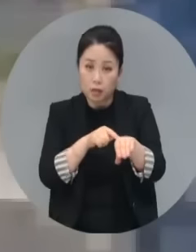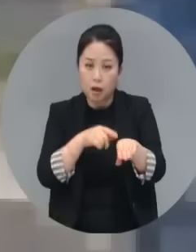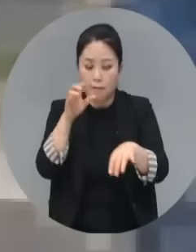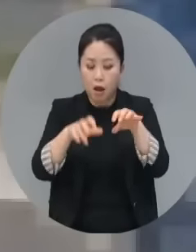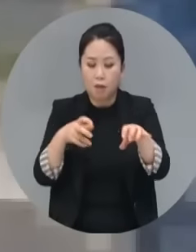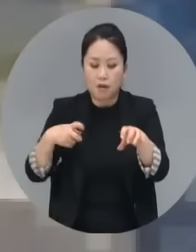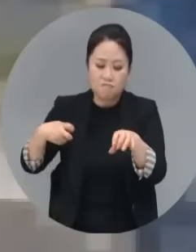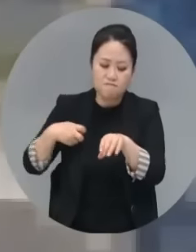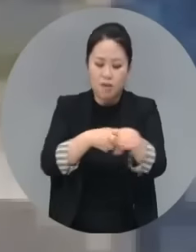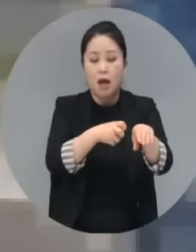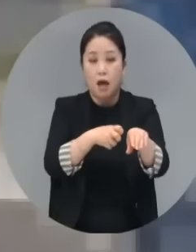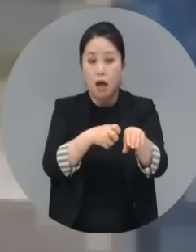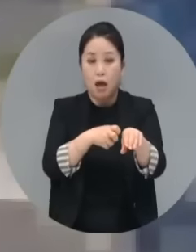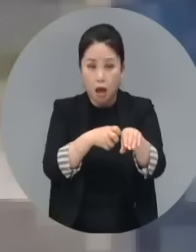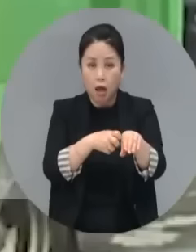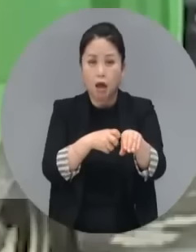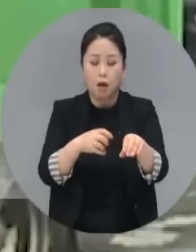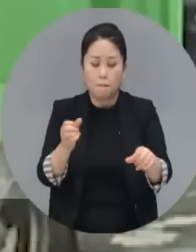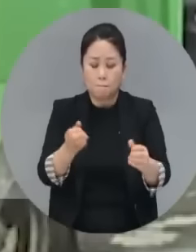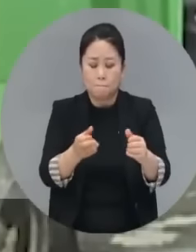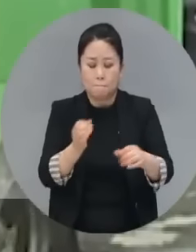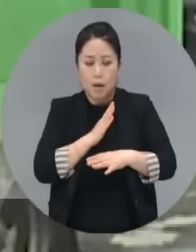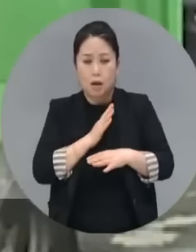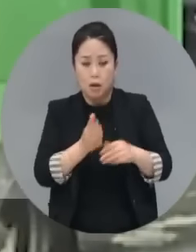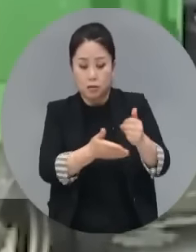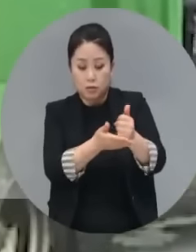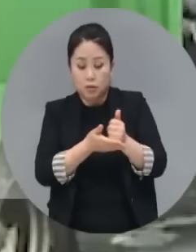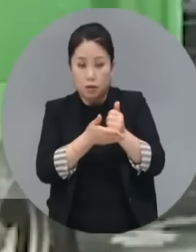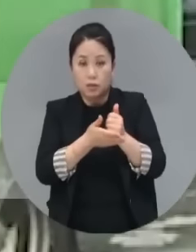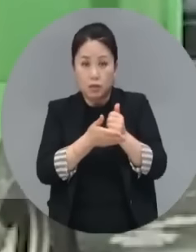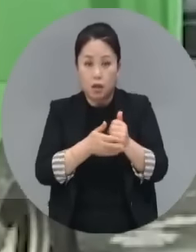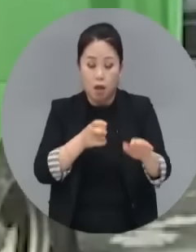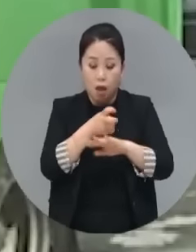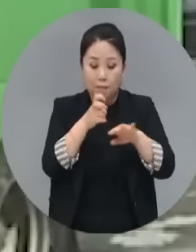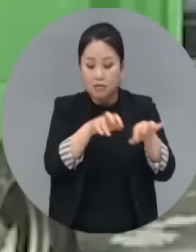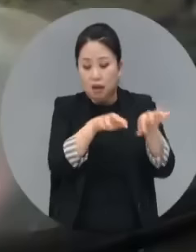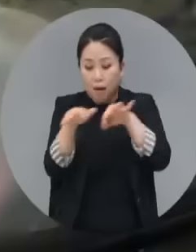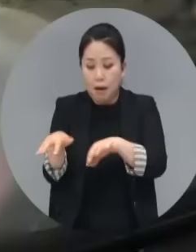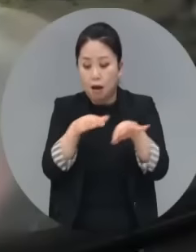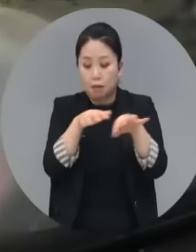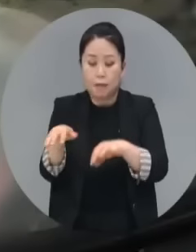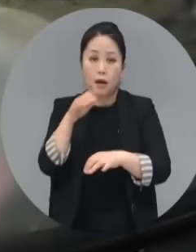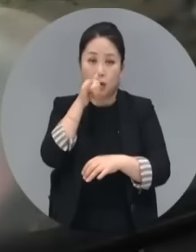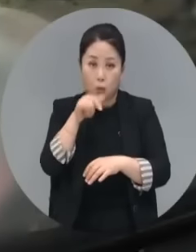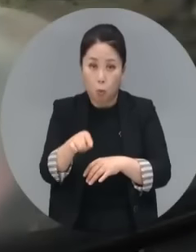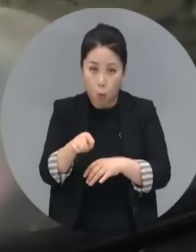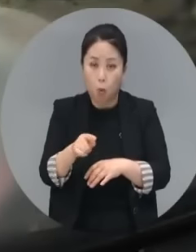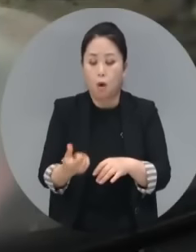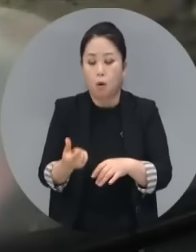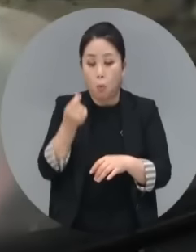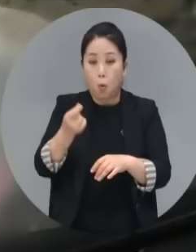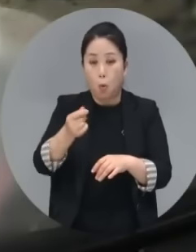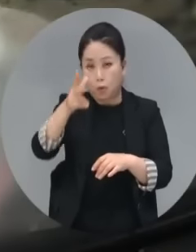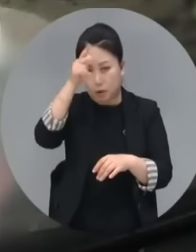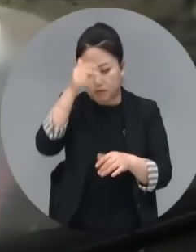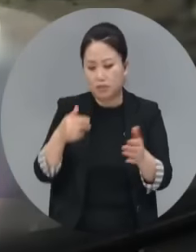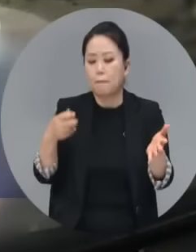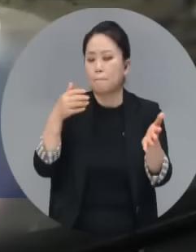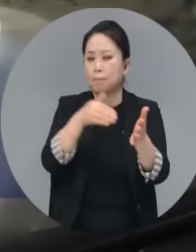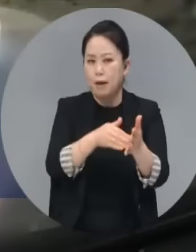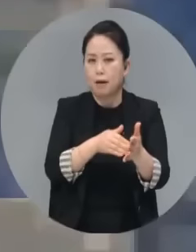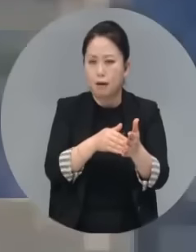그대로 들이받습니다. 놀란 승객들이 버스에서 우르르 내리고 곧이어 경찰이 도착합니다. 운전석 문이